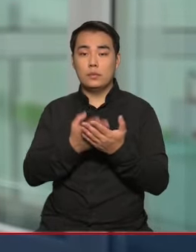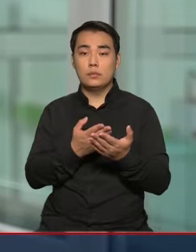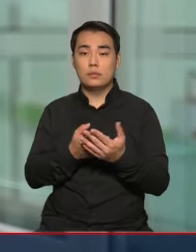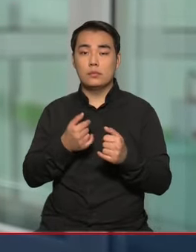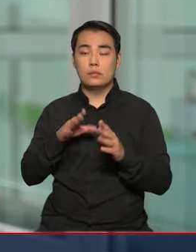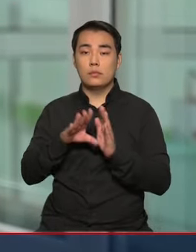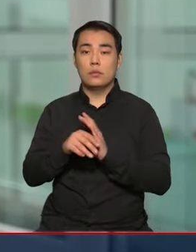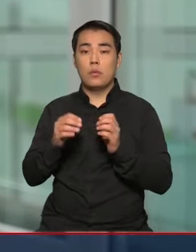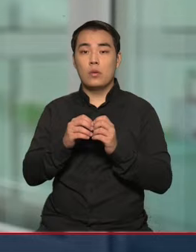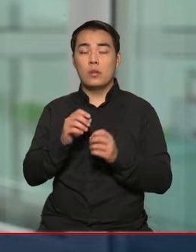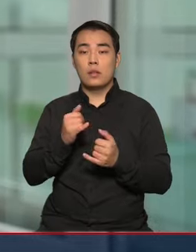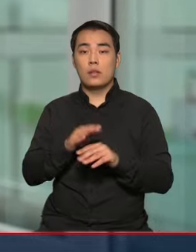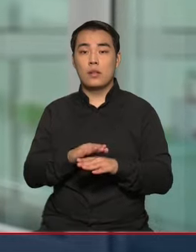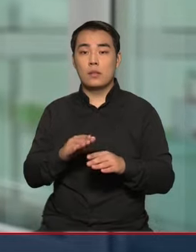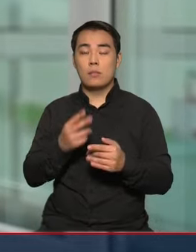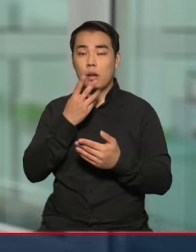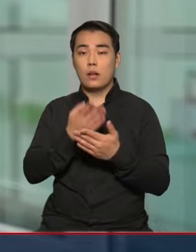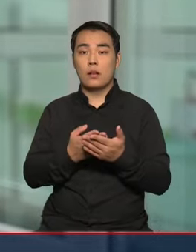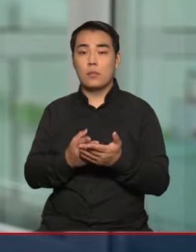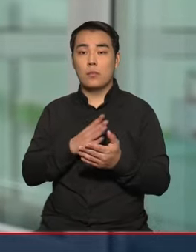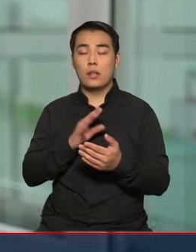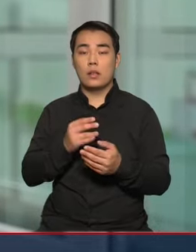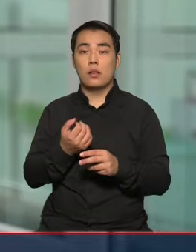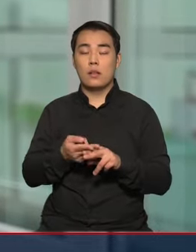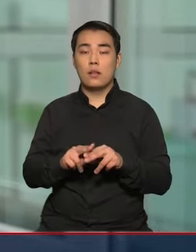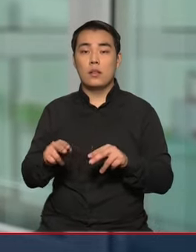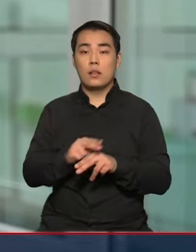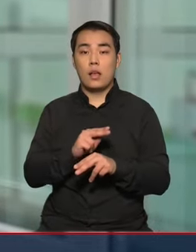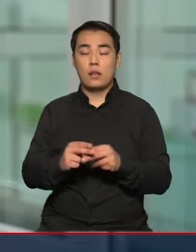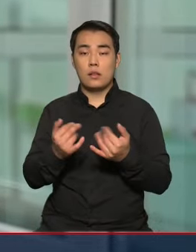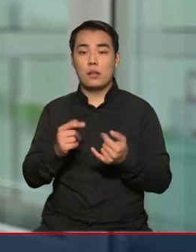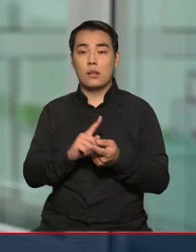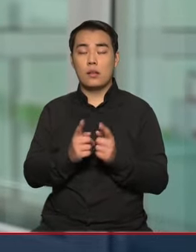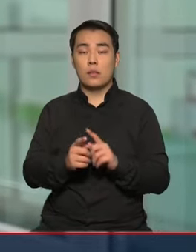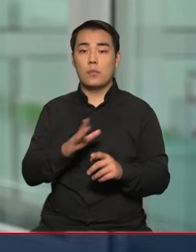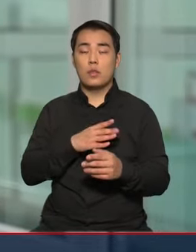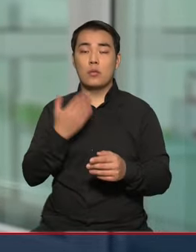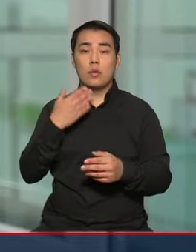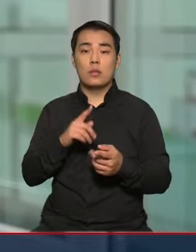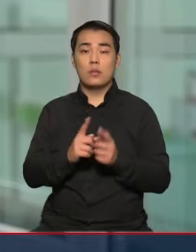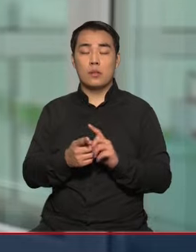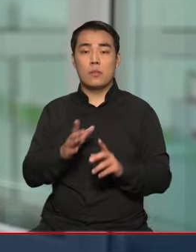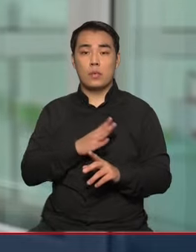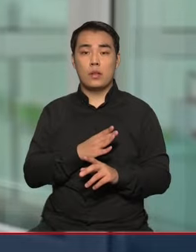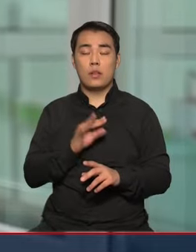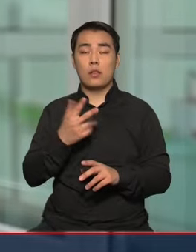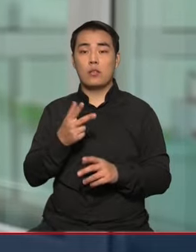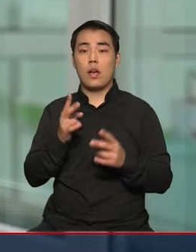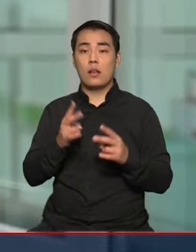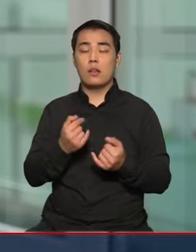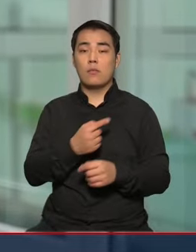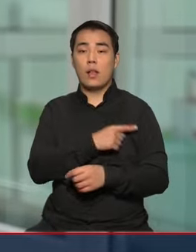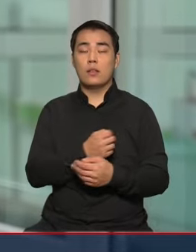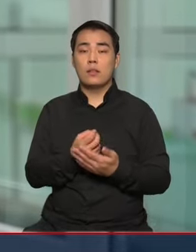Олардың ішінде 10 науқасқа медициналық көмек көрсетілгеннен кейін амбулаторлық емге жіберілді. 3 науқас ауруханаға